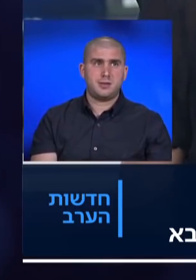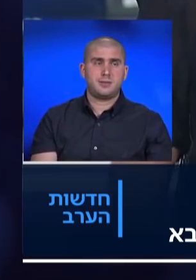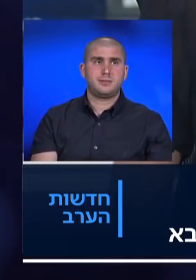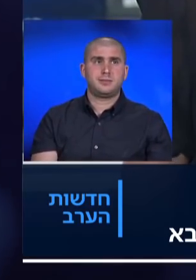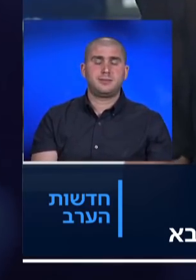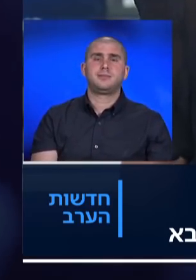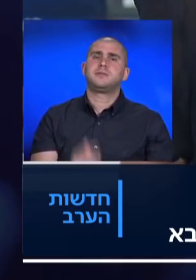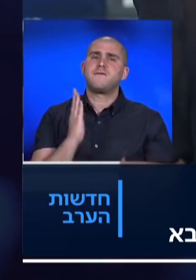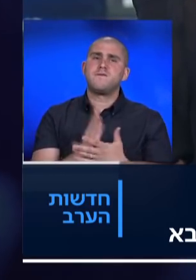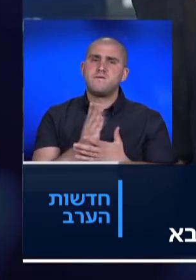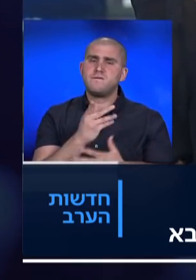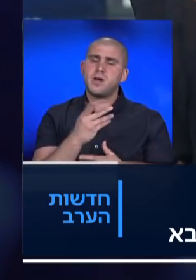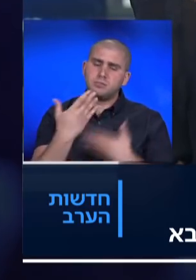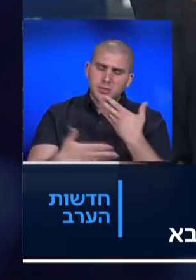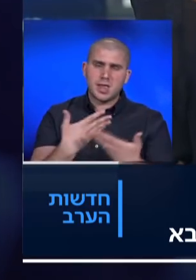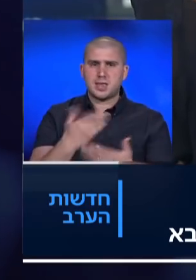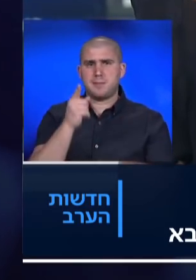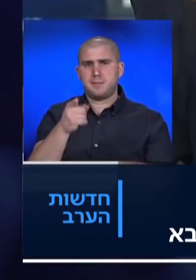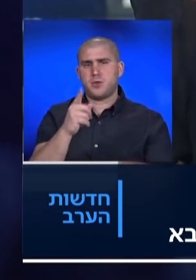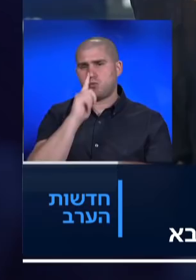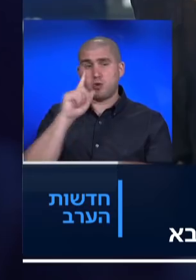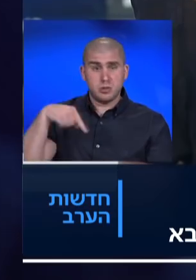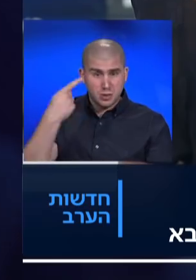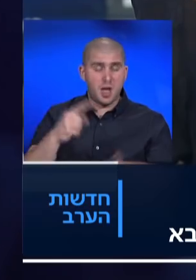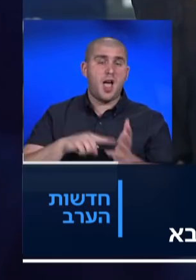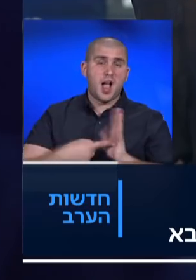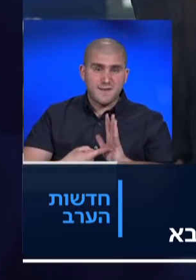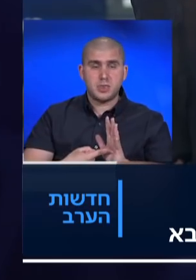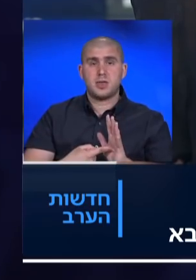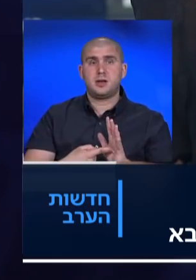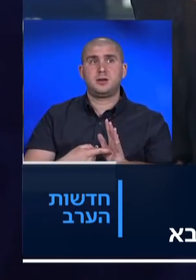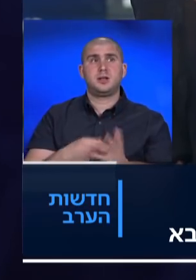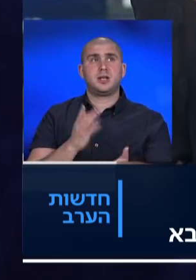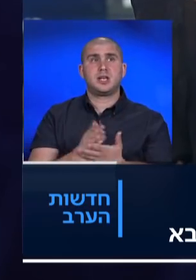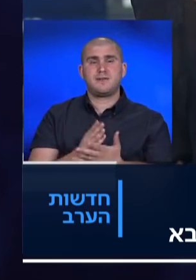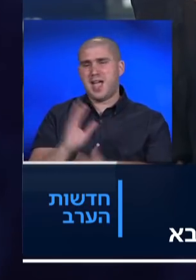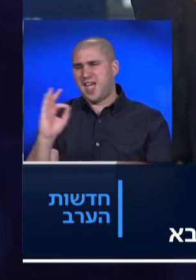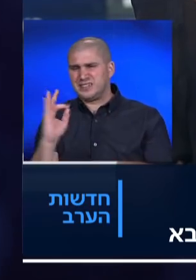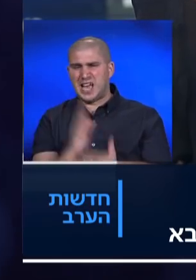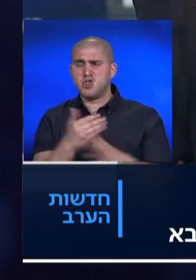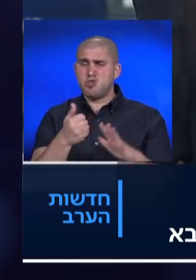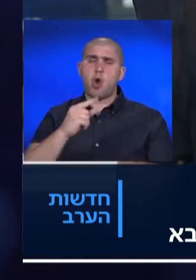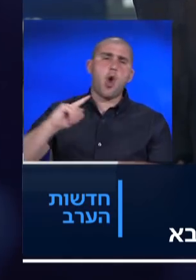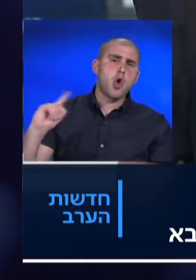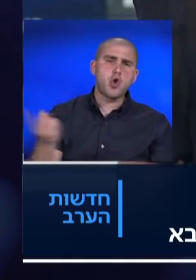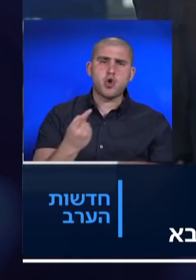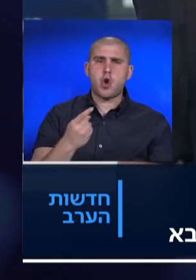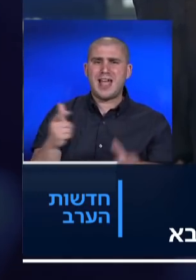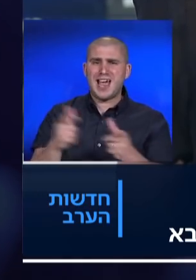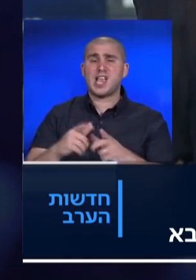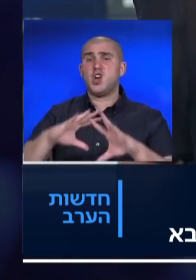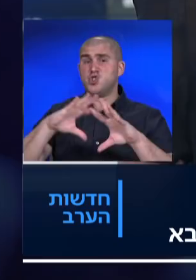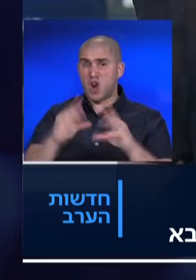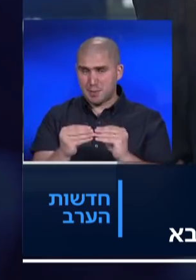ונלך כבר ליום ראשון, שהכוונה היא מלידה ועד שש, את כל היחידה ההוליסטית הזאת, ובעצם זה